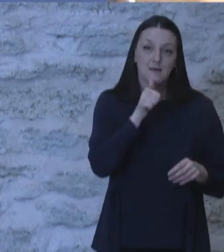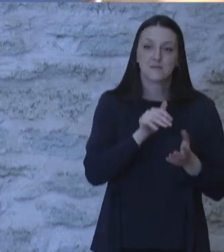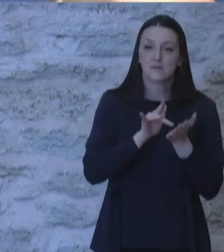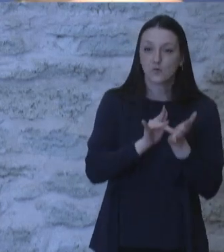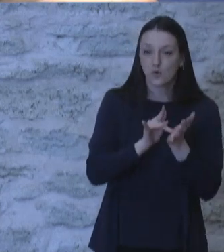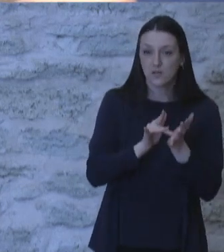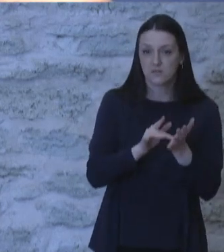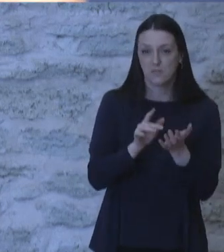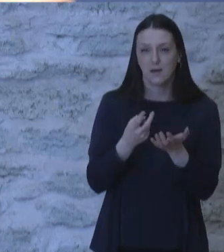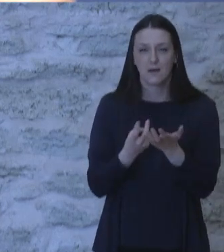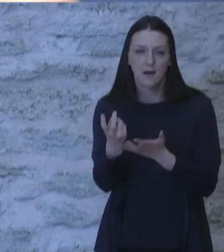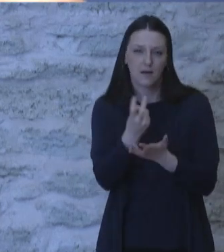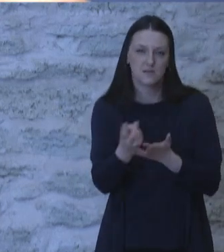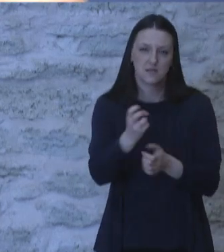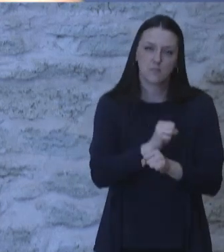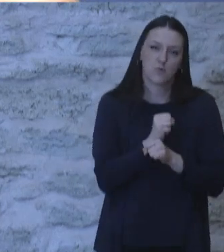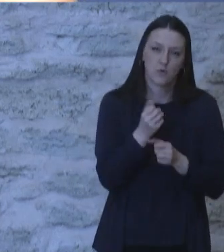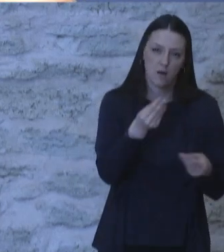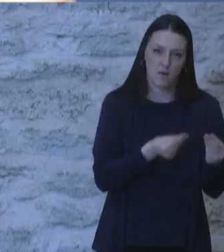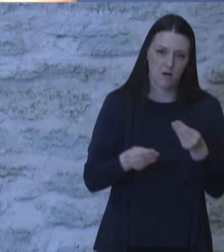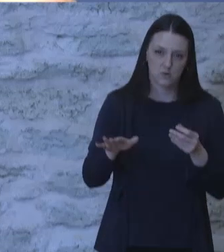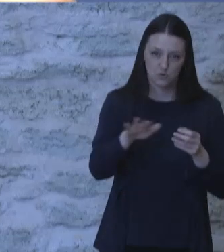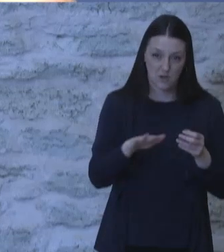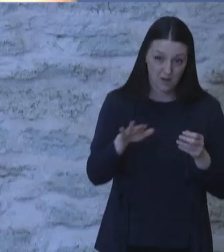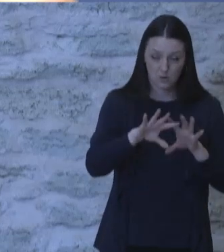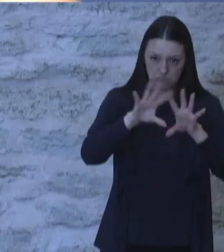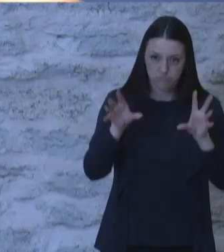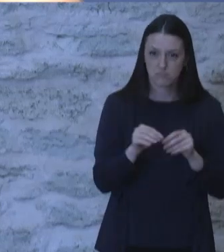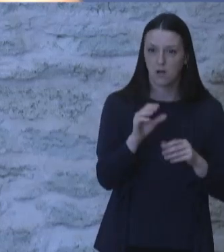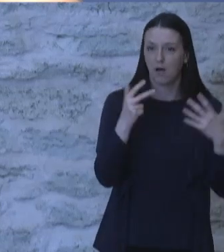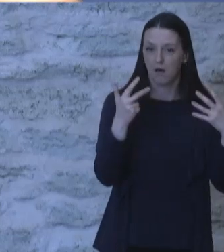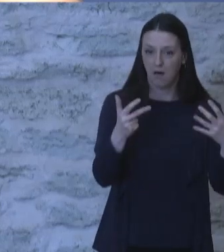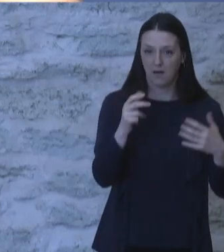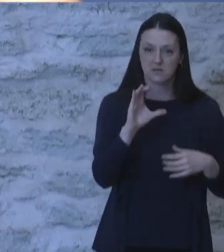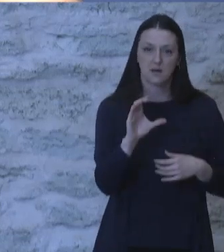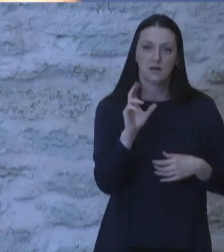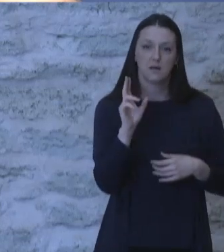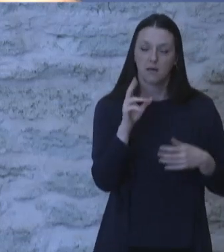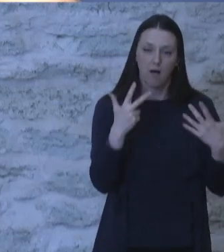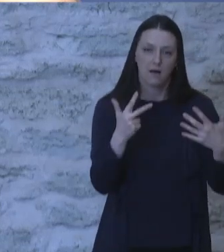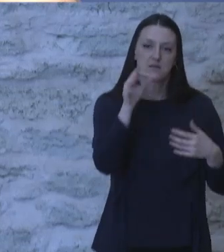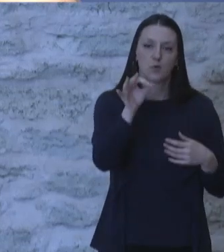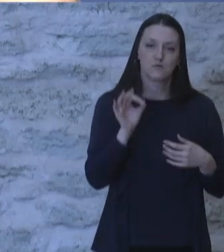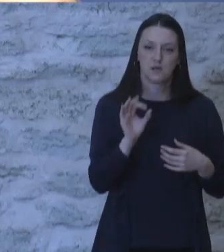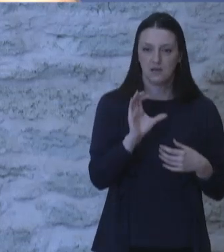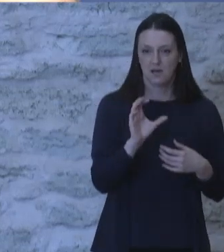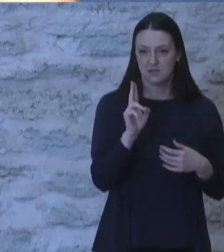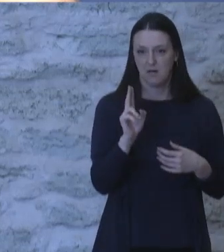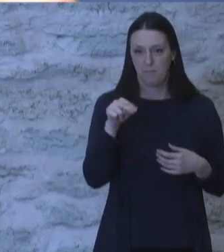reisi ja puhkamajandussektor toodab 8% SKP-st lisampäärtusest ja see on umbes 2 miljardit.